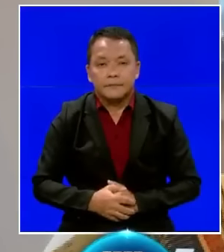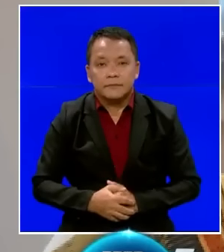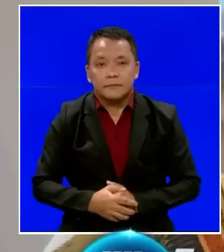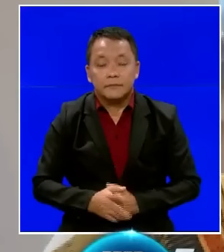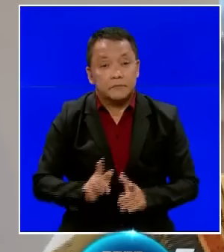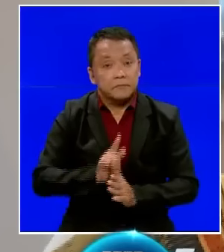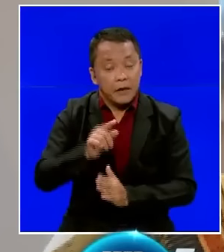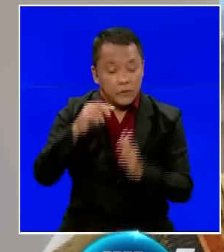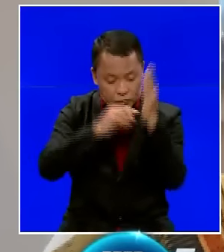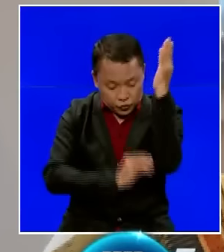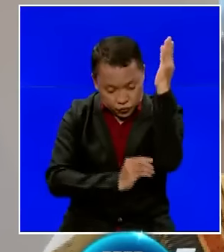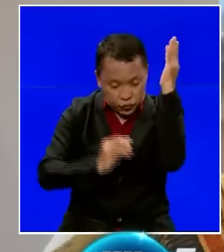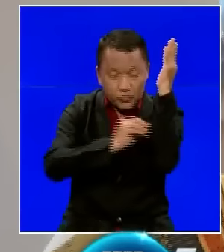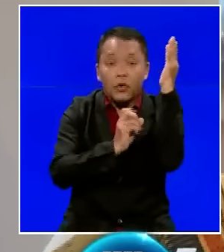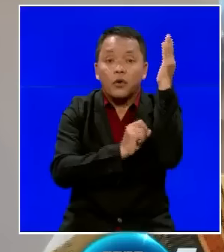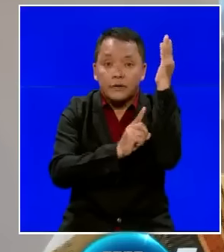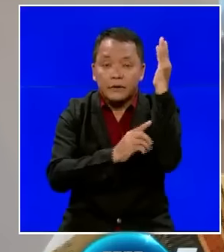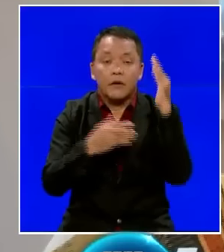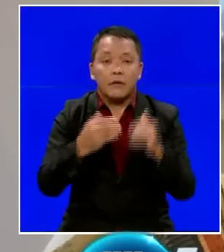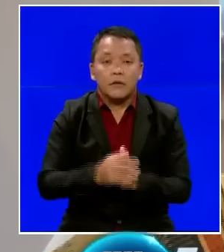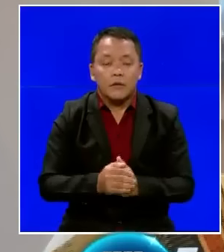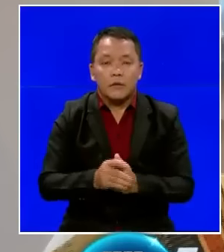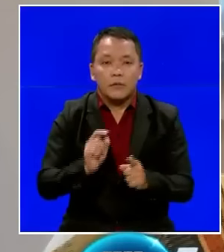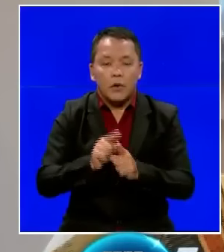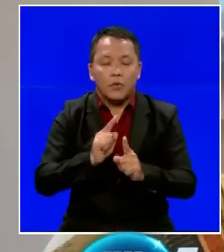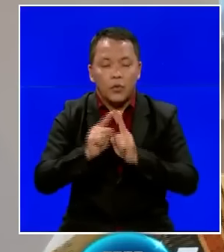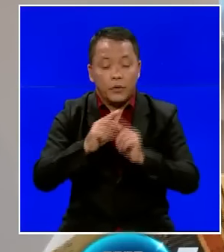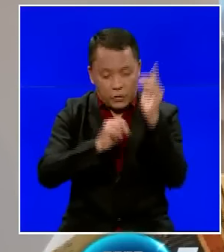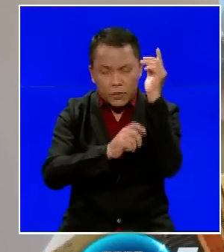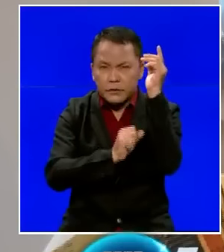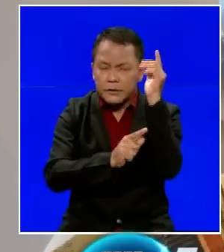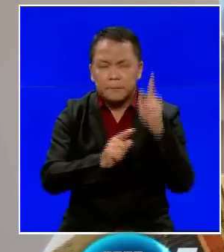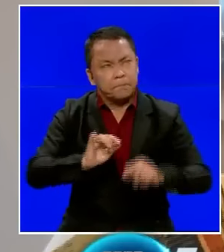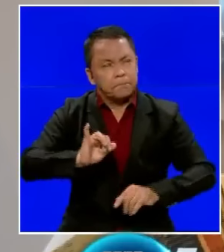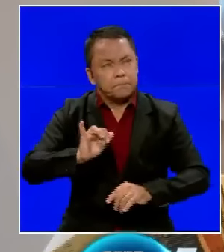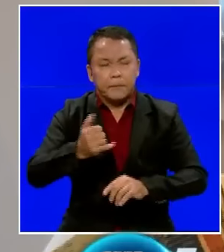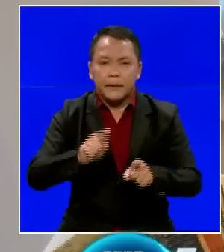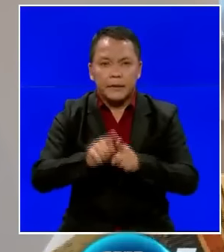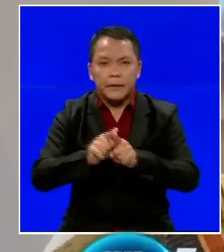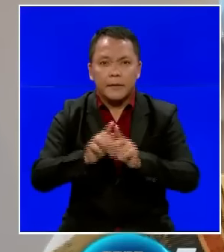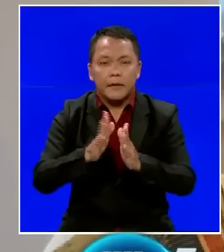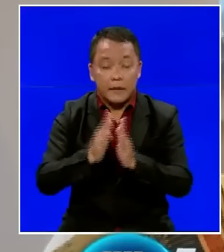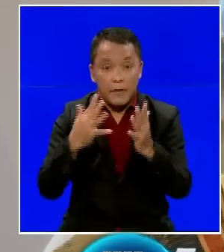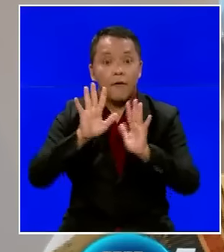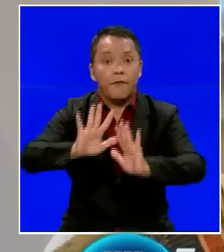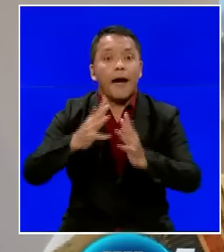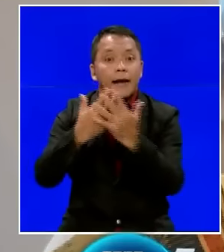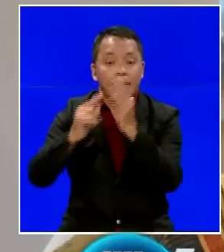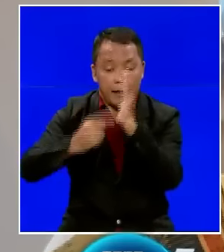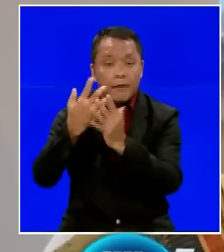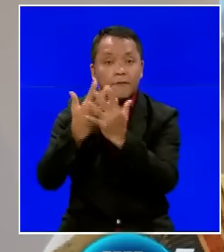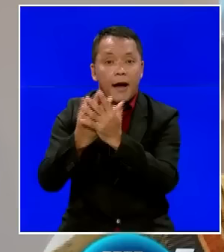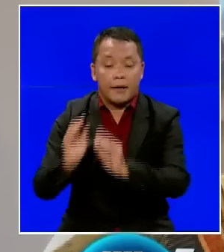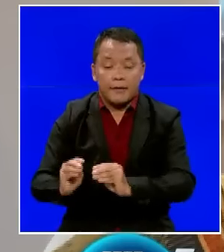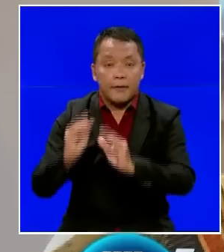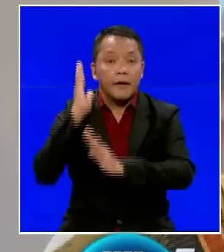งไปที่นู่นเลย ไปบินไปนครเลยครับก็จะสัตว์พออยู่นครการฝากขังครั้งแรกนะพอครั้งต่อ